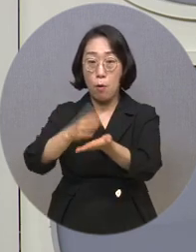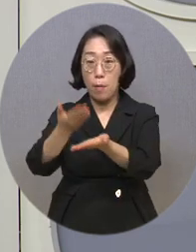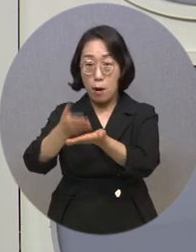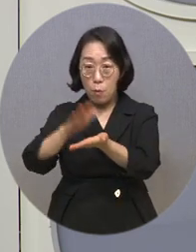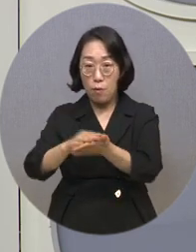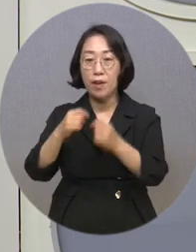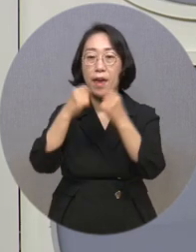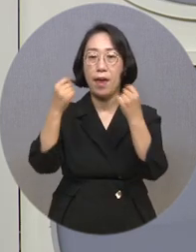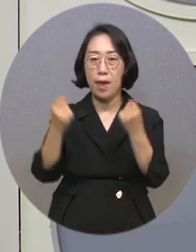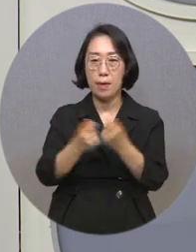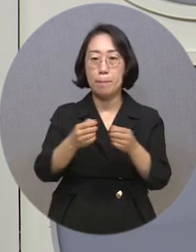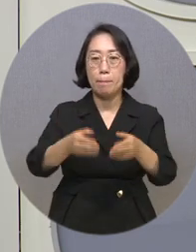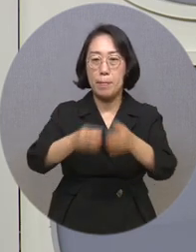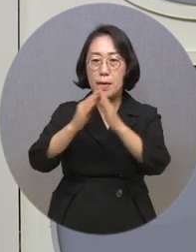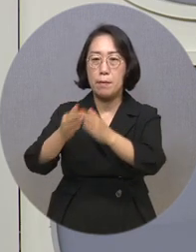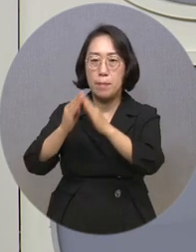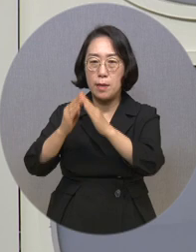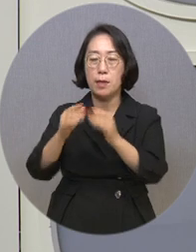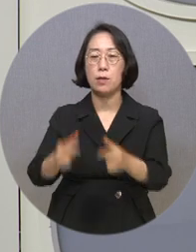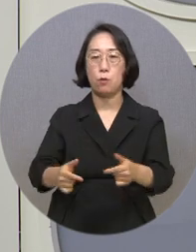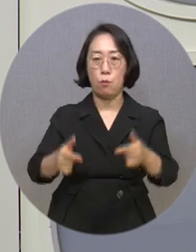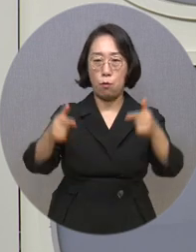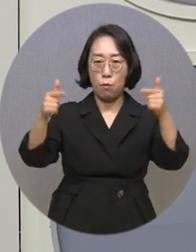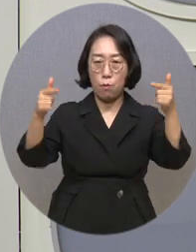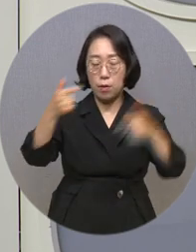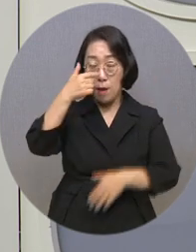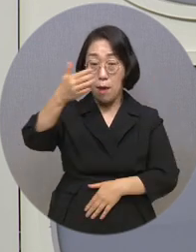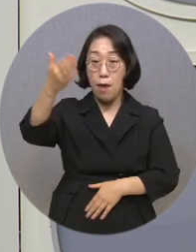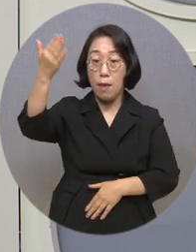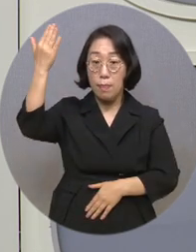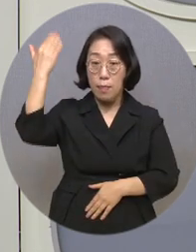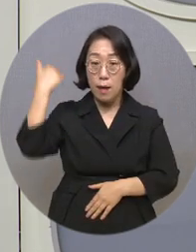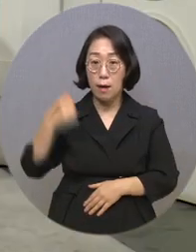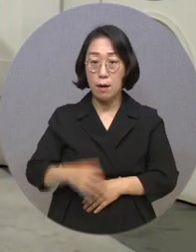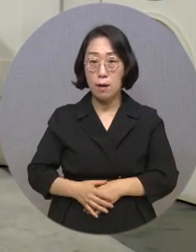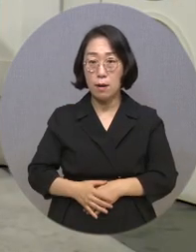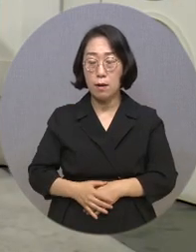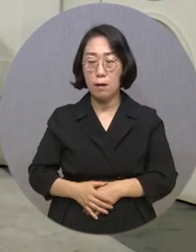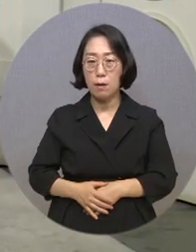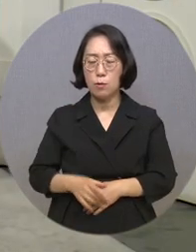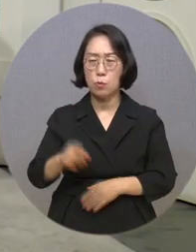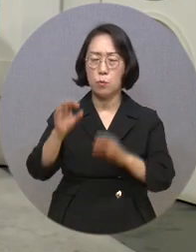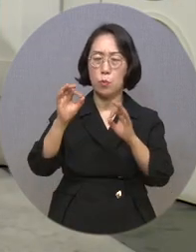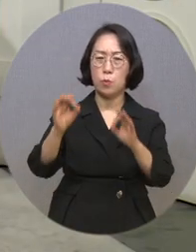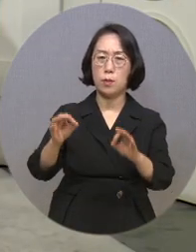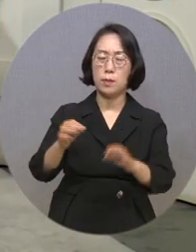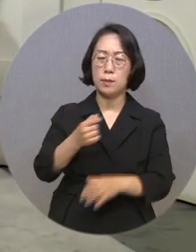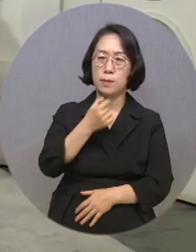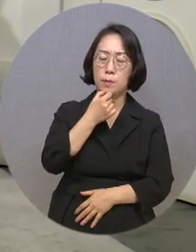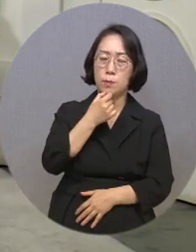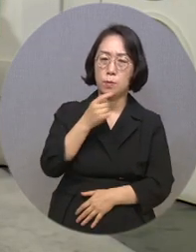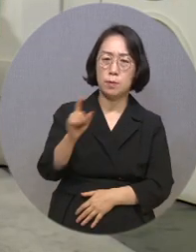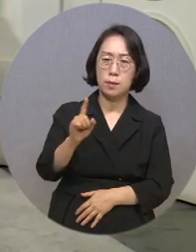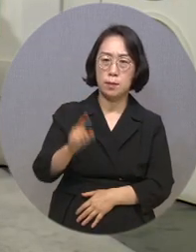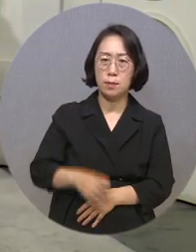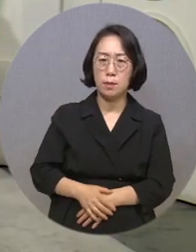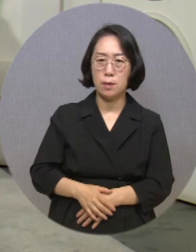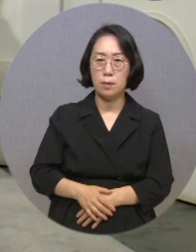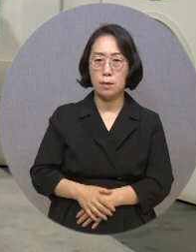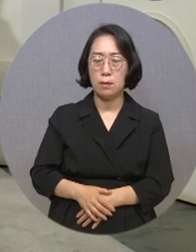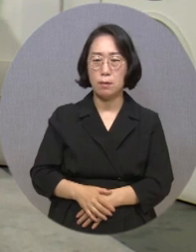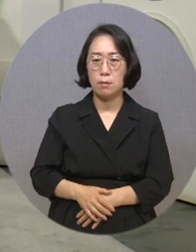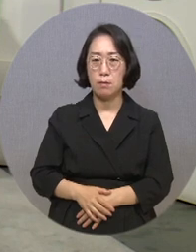시작했어요. 그러다 보니까 예전에 우리가 할 때는 이 시설이 혐오 시설이라고 해가지고 그 시내는